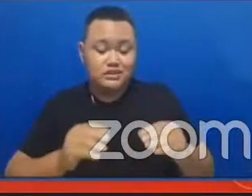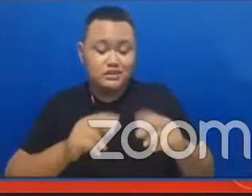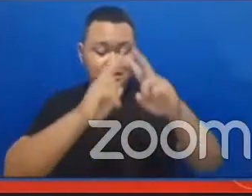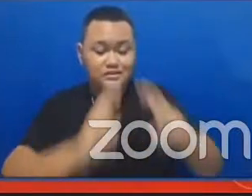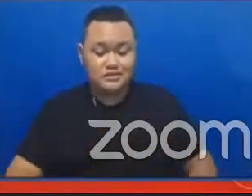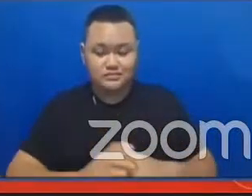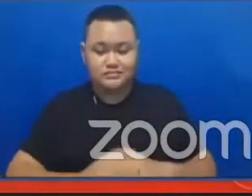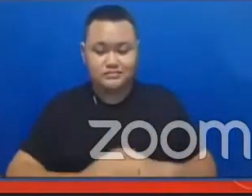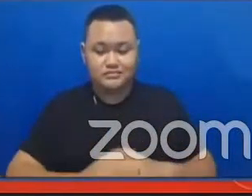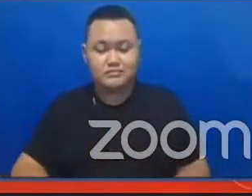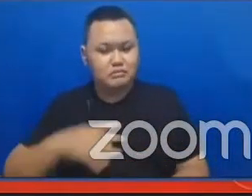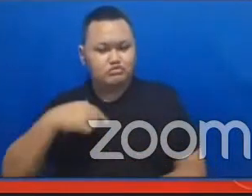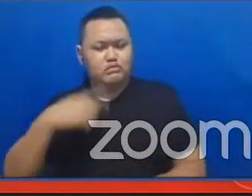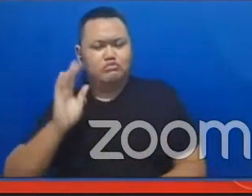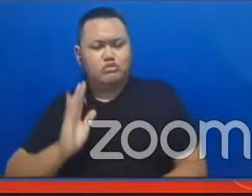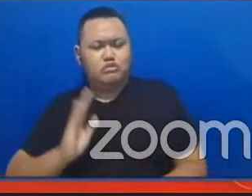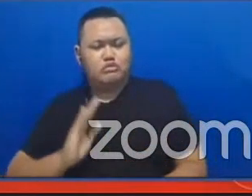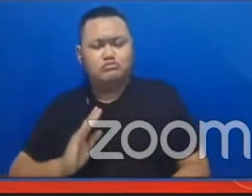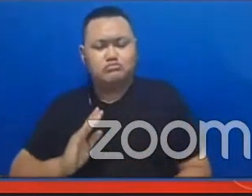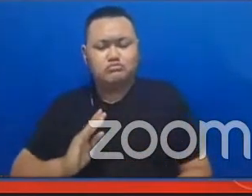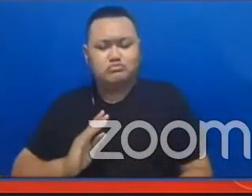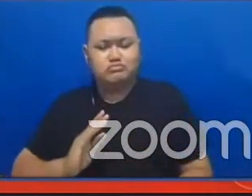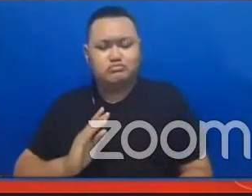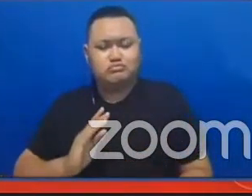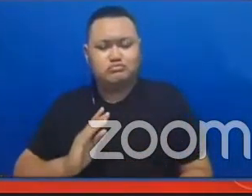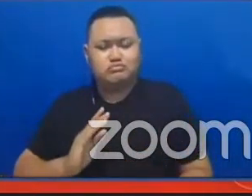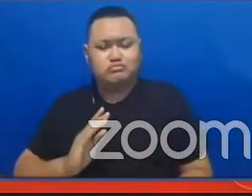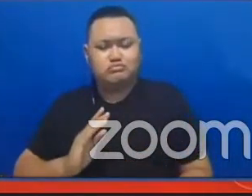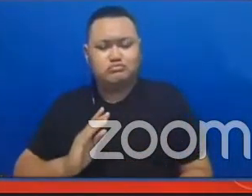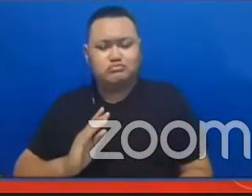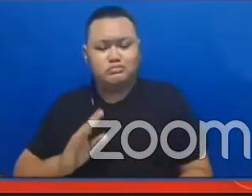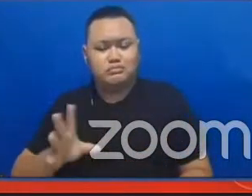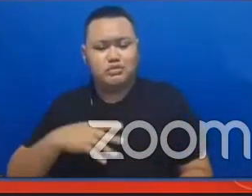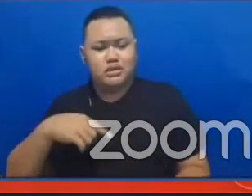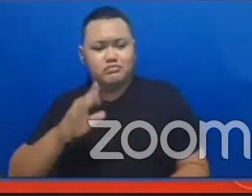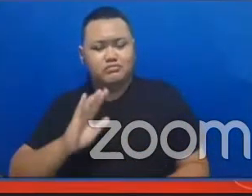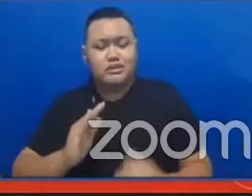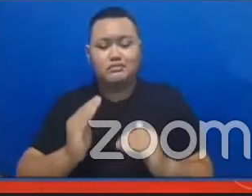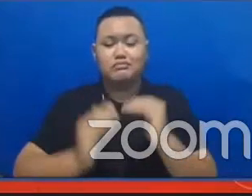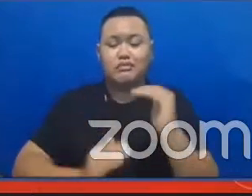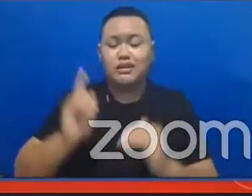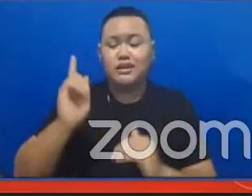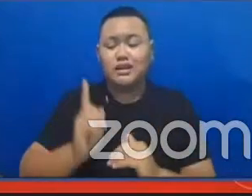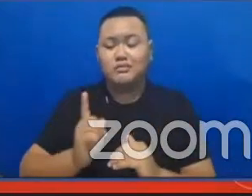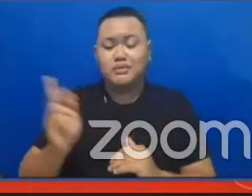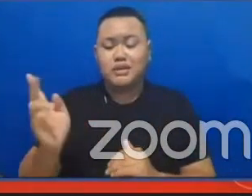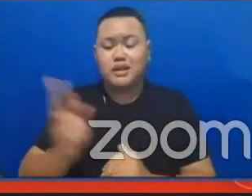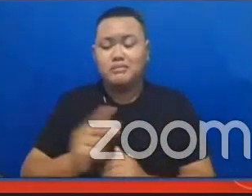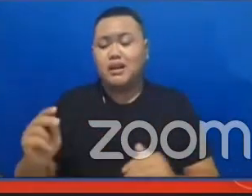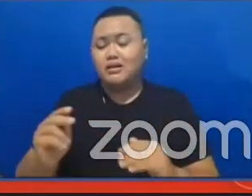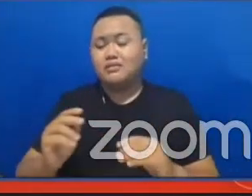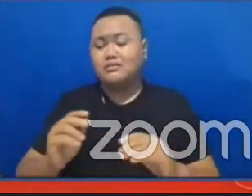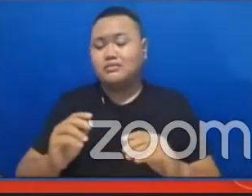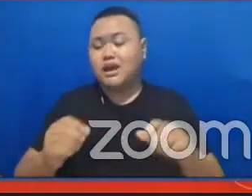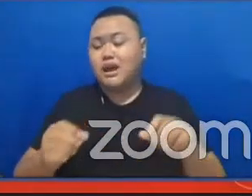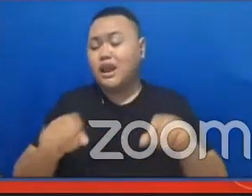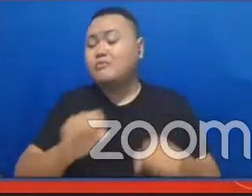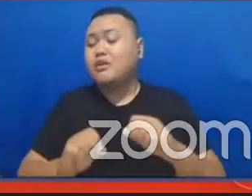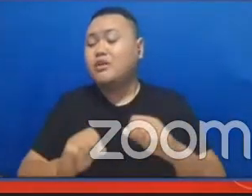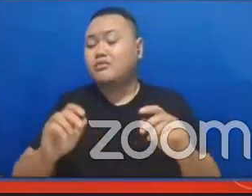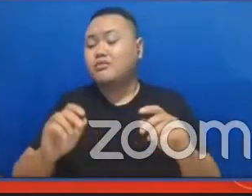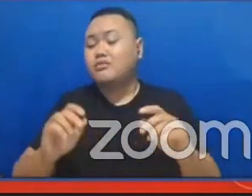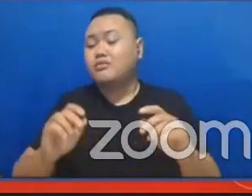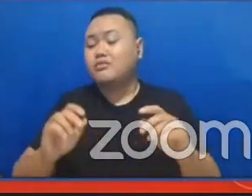tidak kalah dengan laboratorium real. Yang kedua, pembelajaran dengan